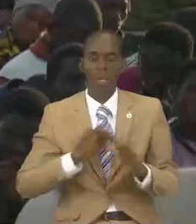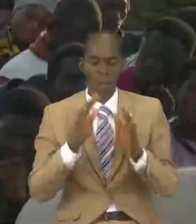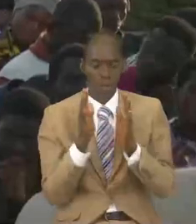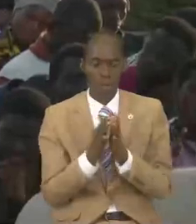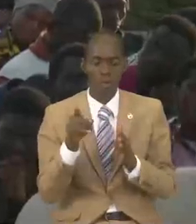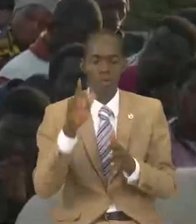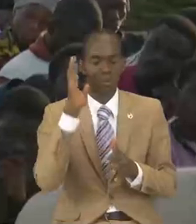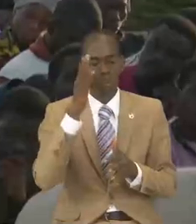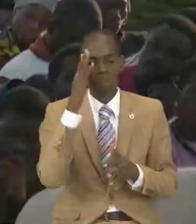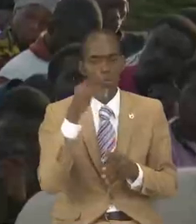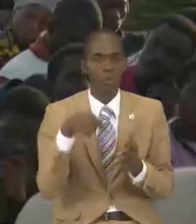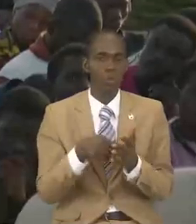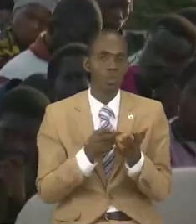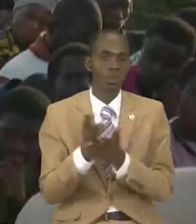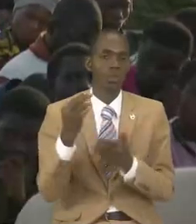La réalité,